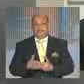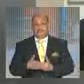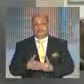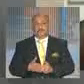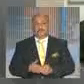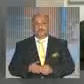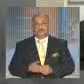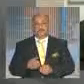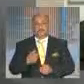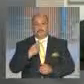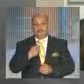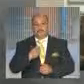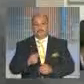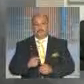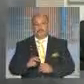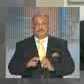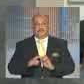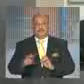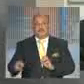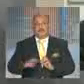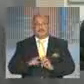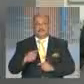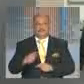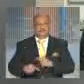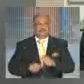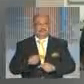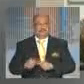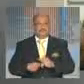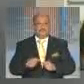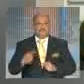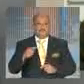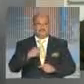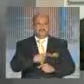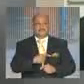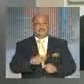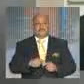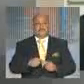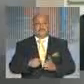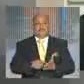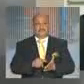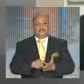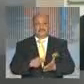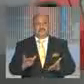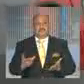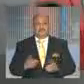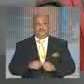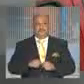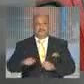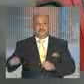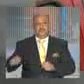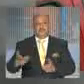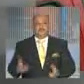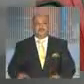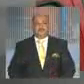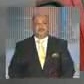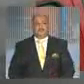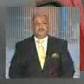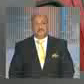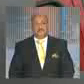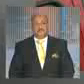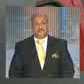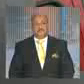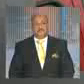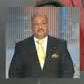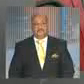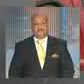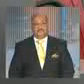ظروف الامتحان تولي تتحسن معناها، وينقص ديما الكلفة على المواطن اللي هي الهاجس الكبير معناها في وقتنا هذا. هي خطوة سعت من خلالها